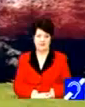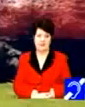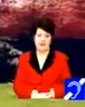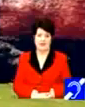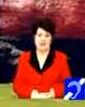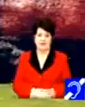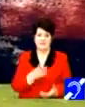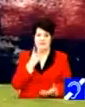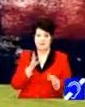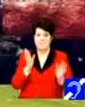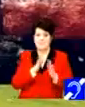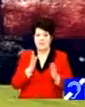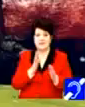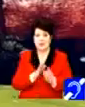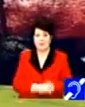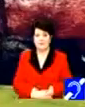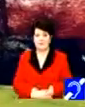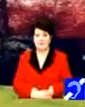Iar pe final să vedem datele meteo.